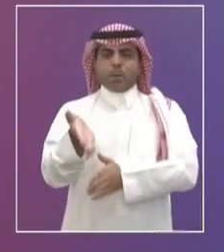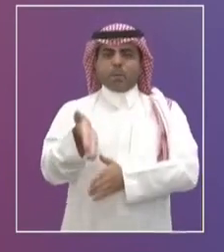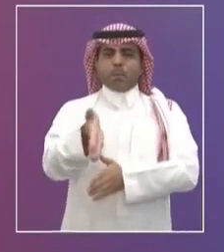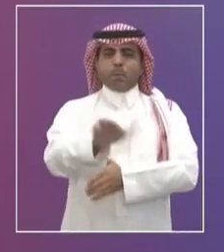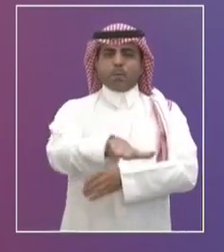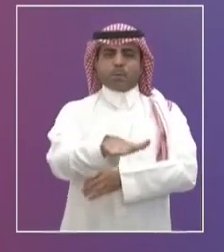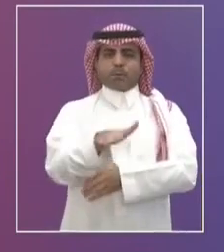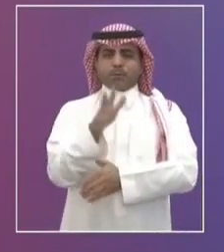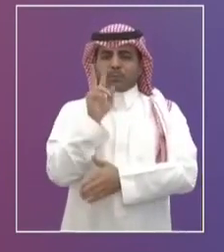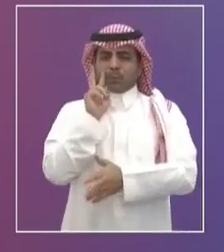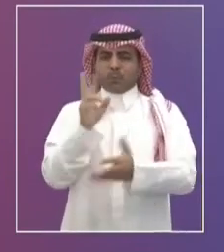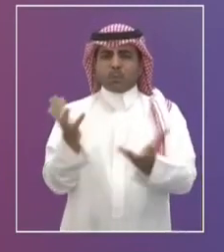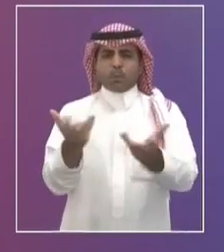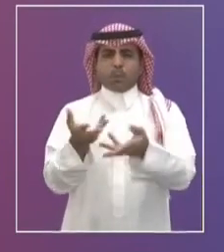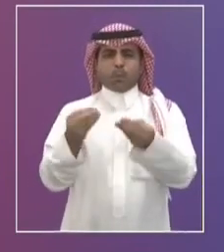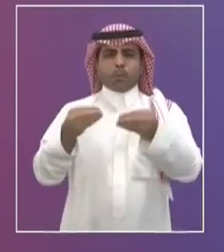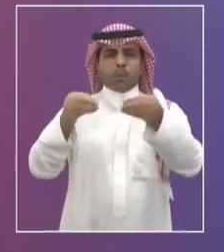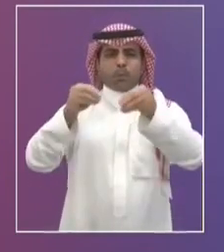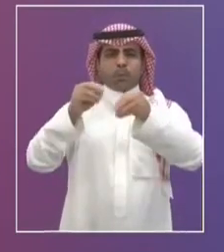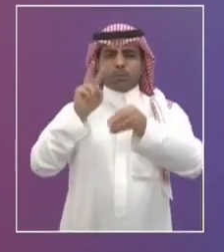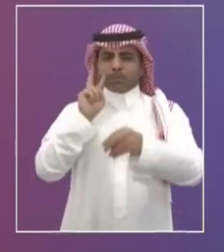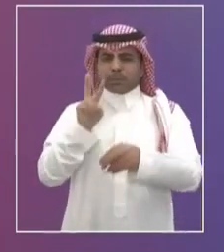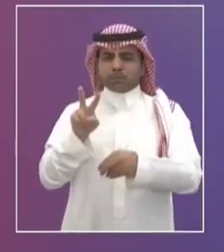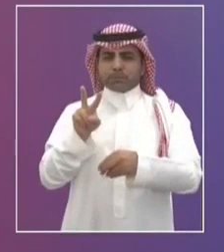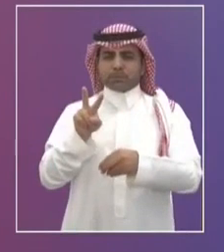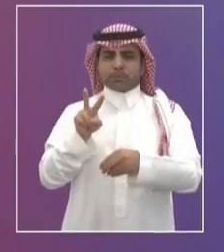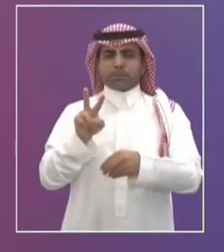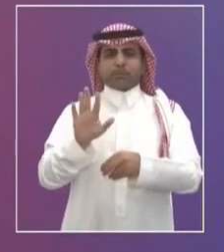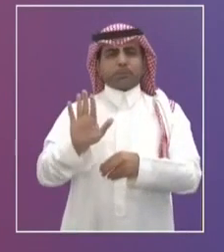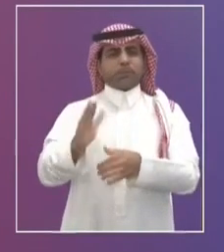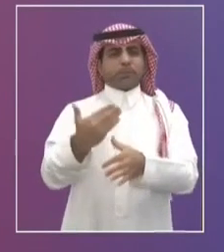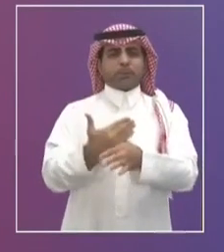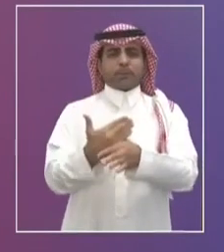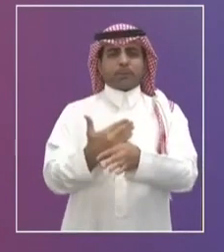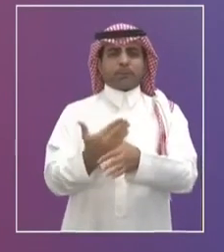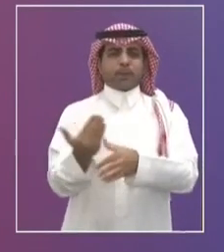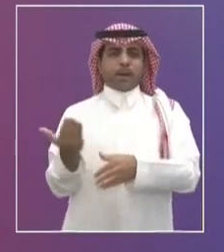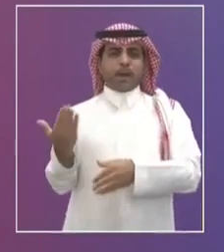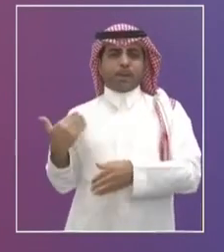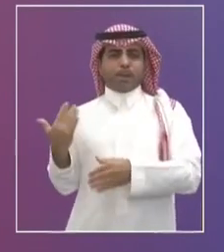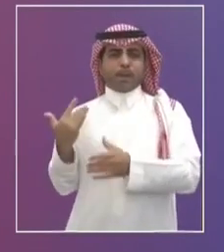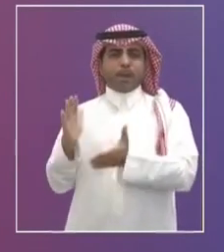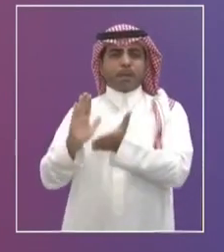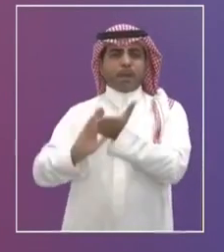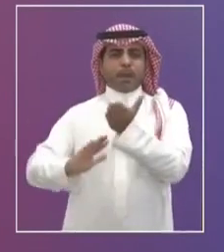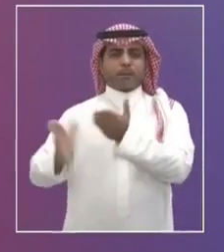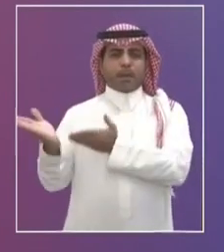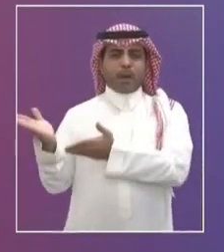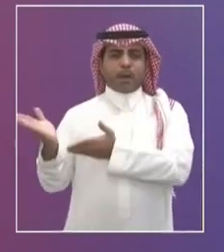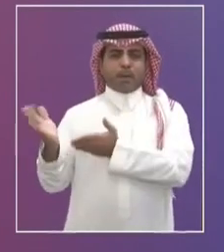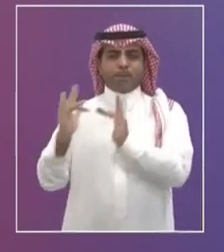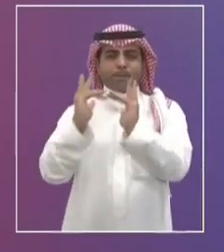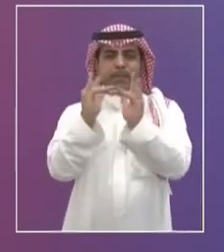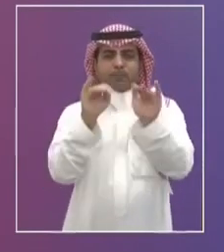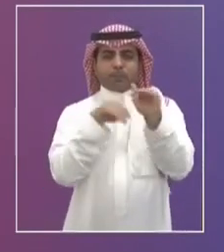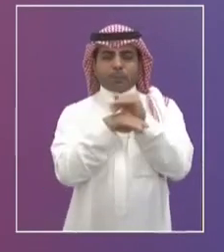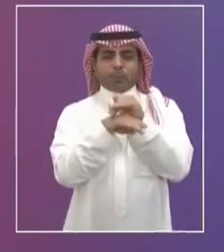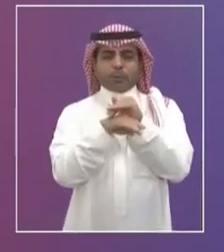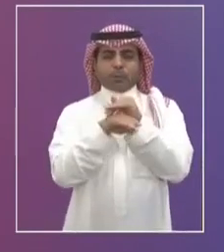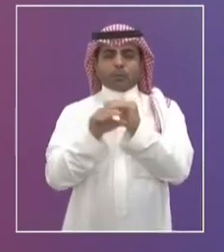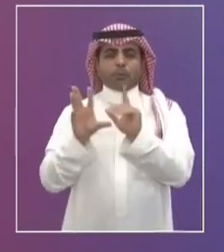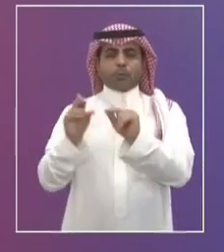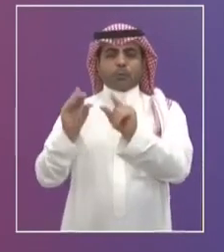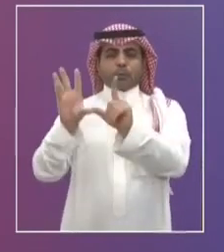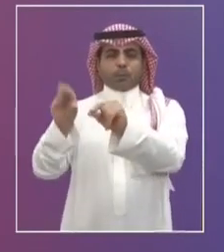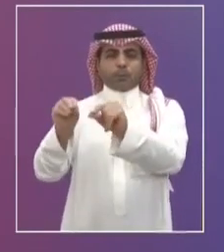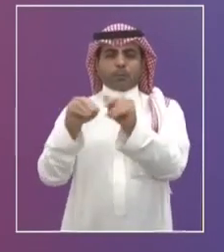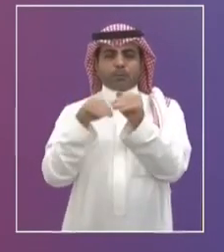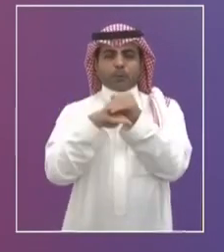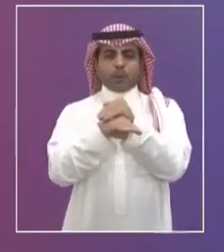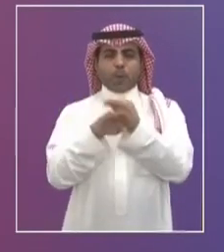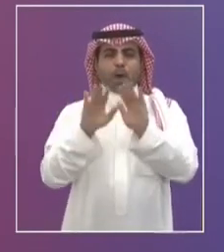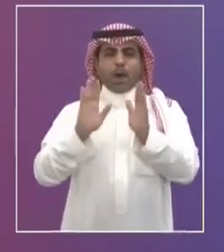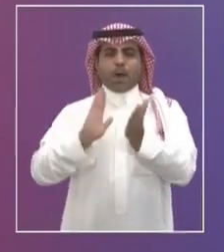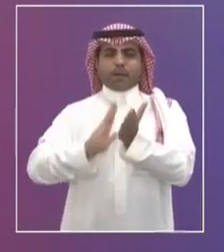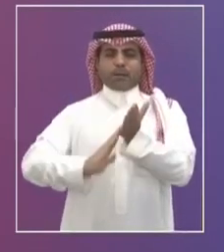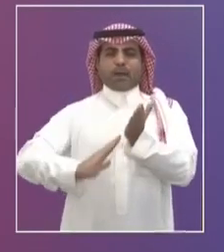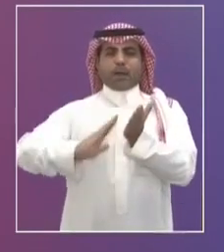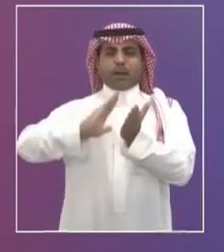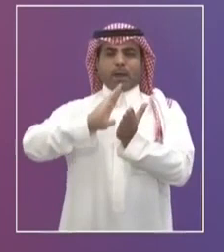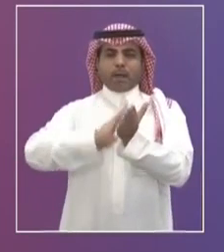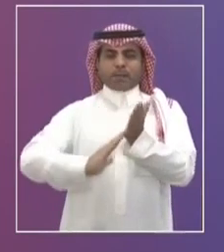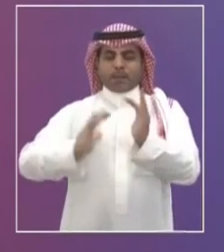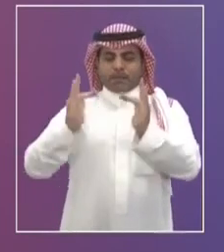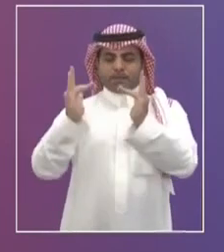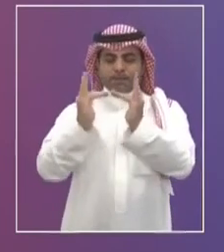ما قبلها من أعداد الحالات الحرجة، عادة الحالات الوفيات قبلها بأسبوع أسبوعين يكون هنالك حالات